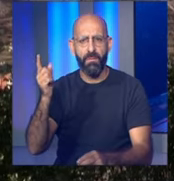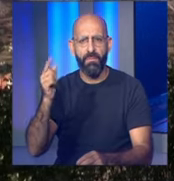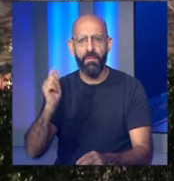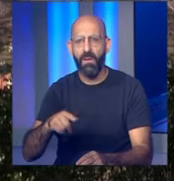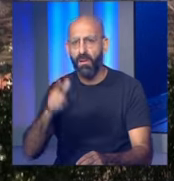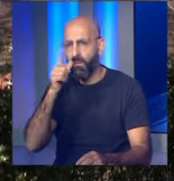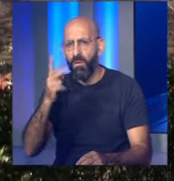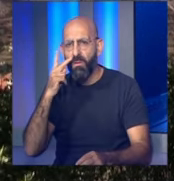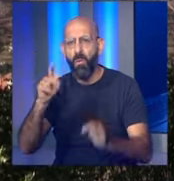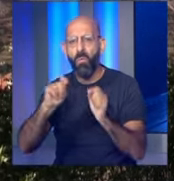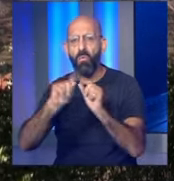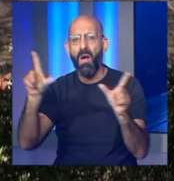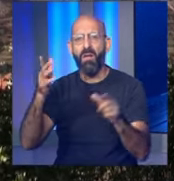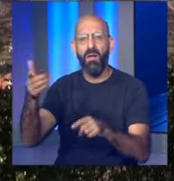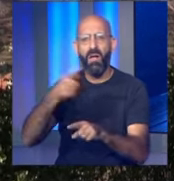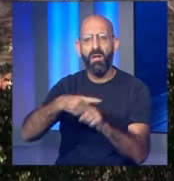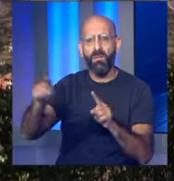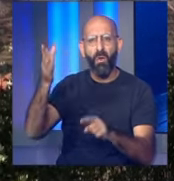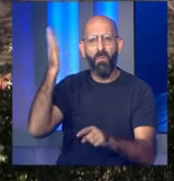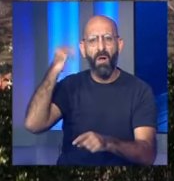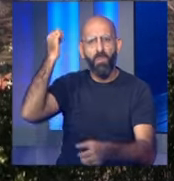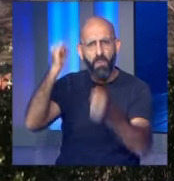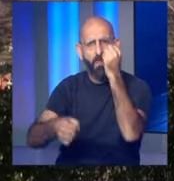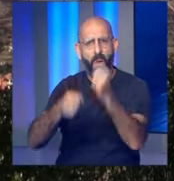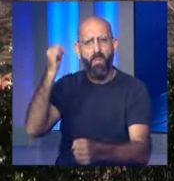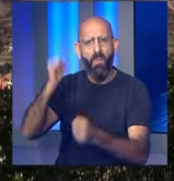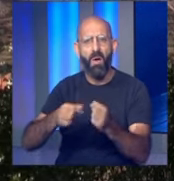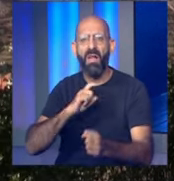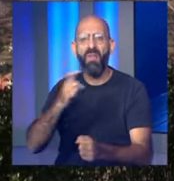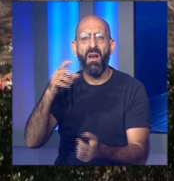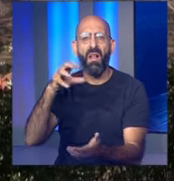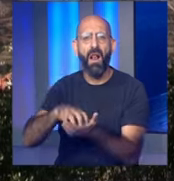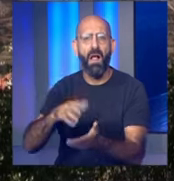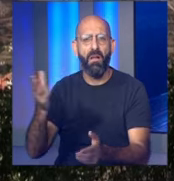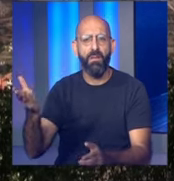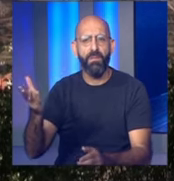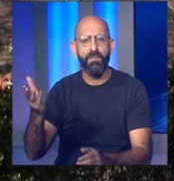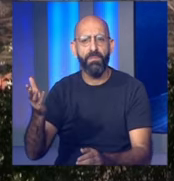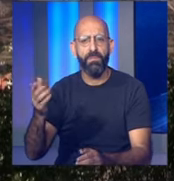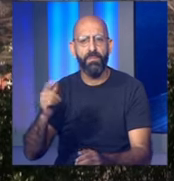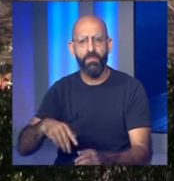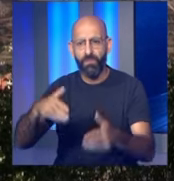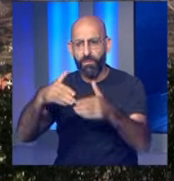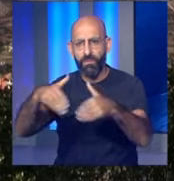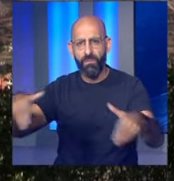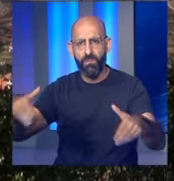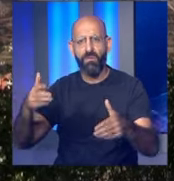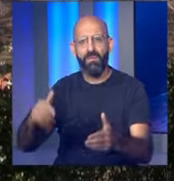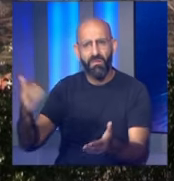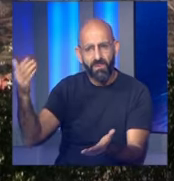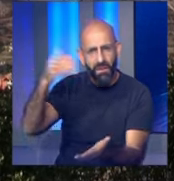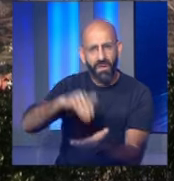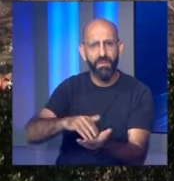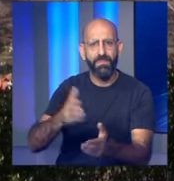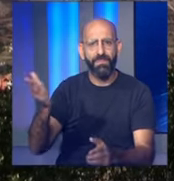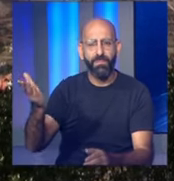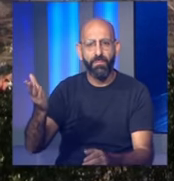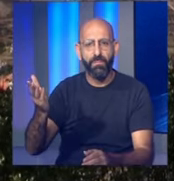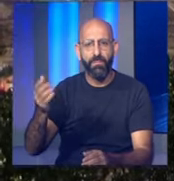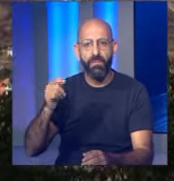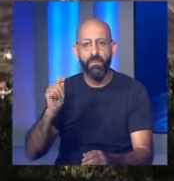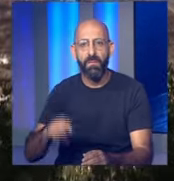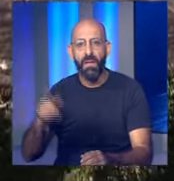ومروحين والظهيرة وأم التوت، ليضيفه بذلك على ما دمرته نهاية الأسبوع الماضي الآلة